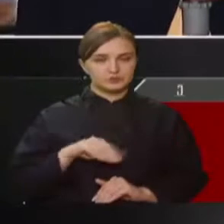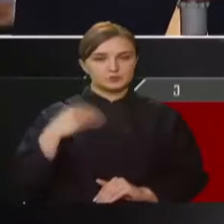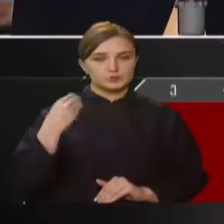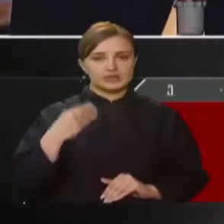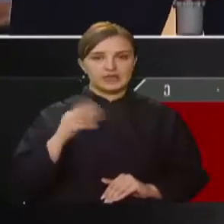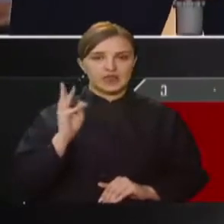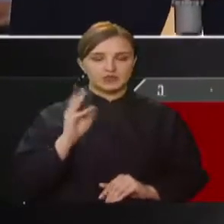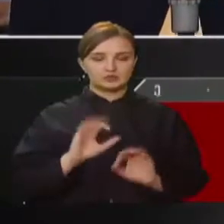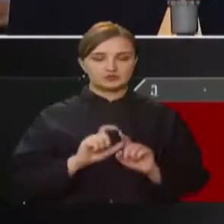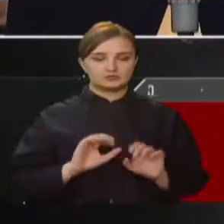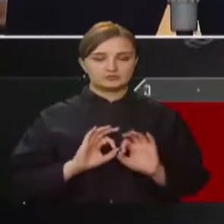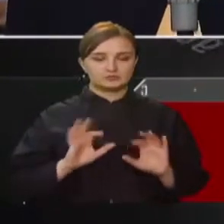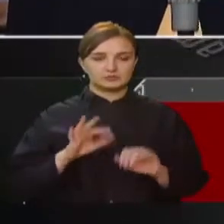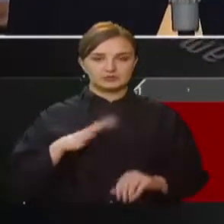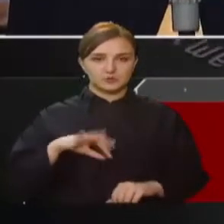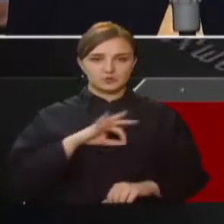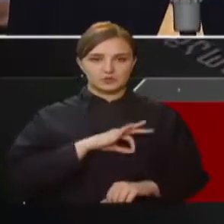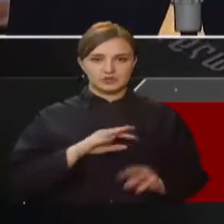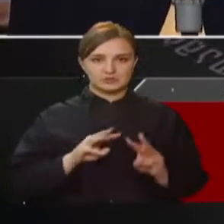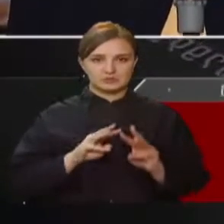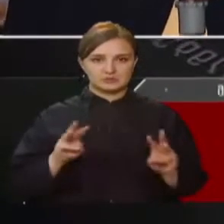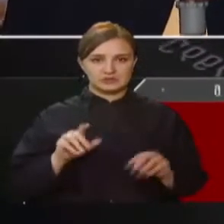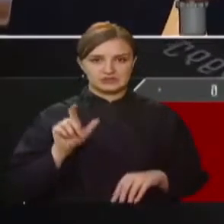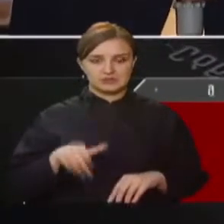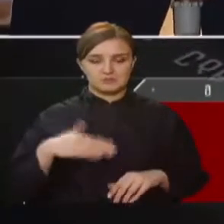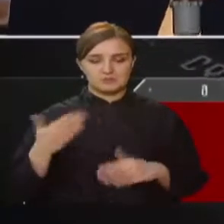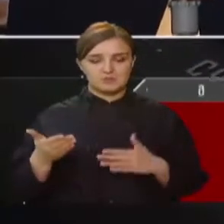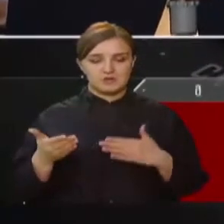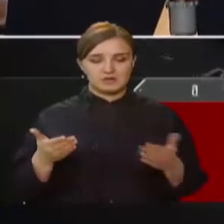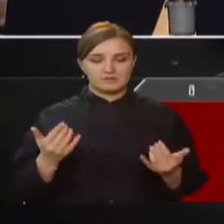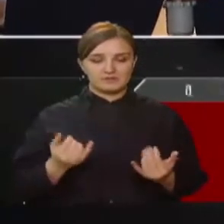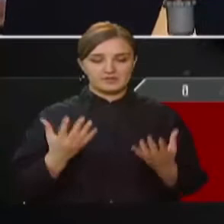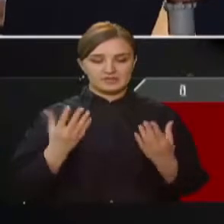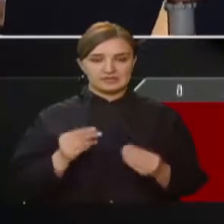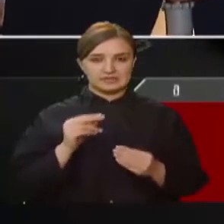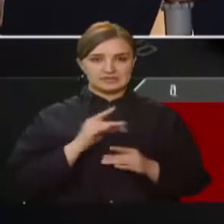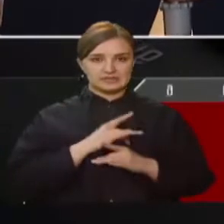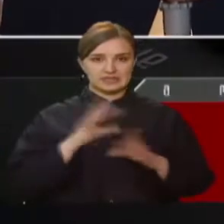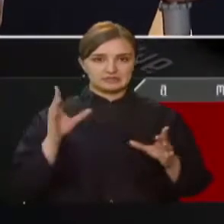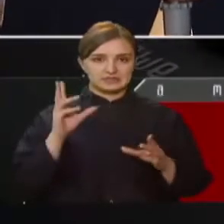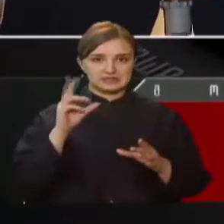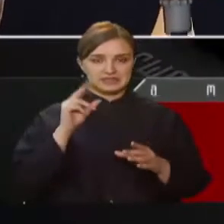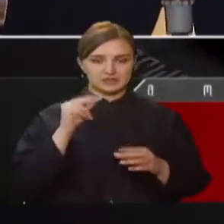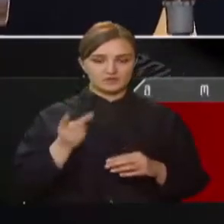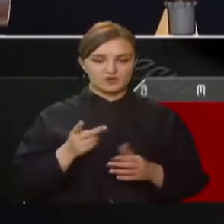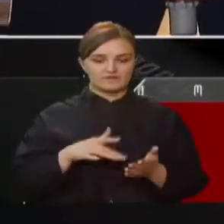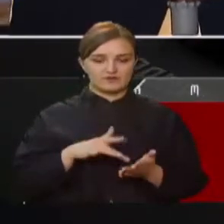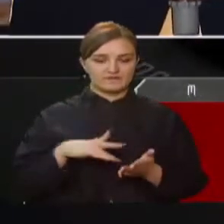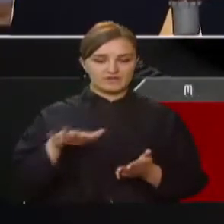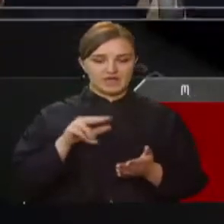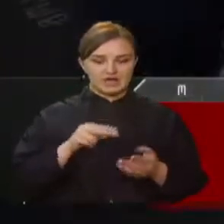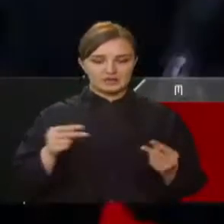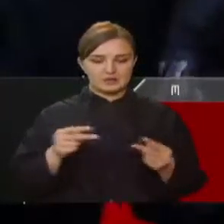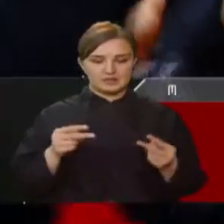da sakartvelos yustitsiis ministrma bunebrivia mkhareebma garda dghevandeli sazeimo tarighisa isaubis gor kveqanashi Partnerul